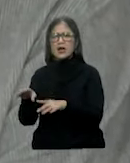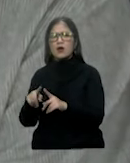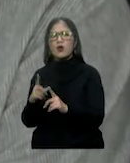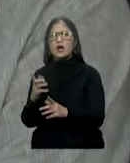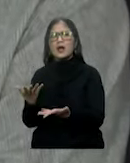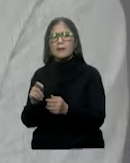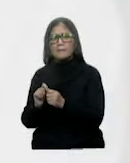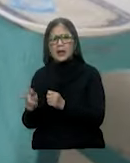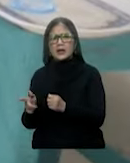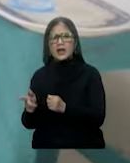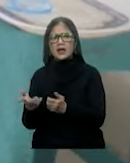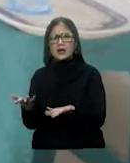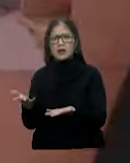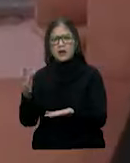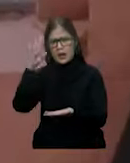suruh bayar.